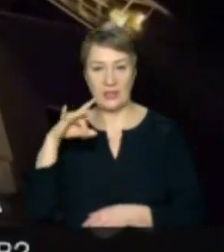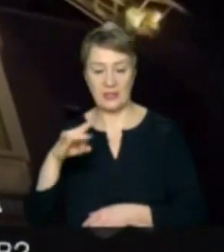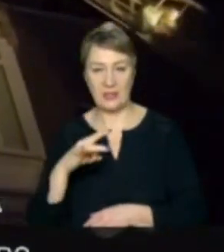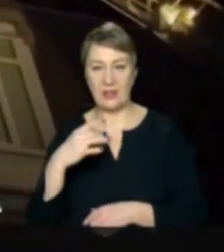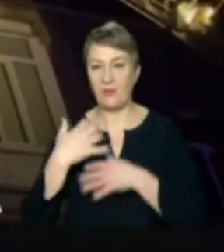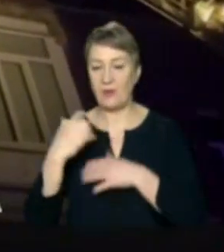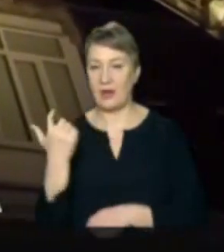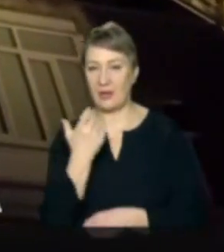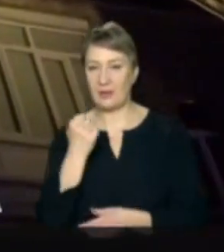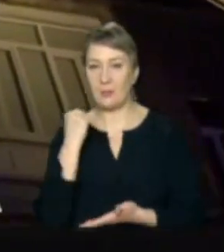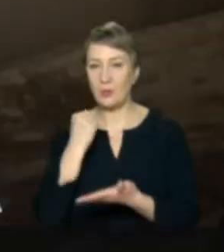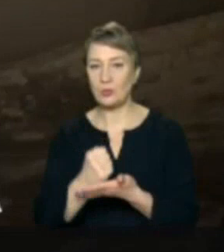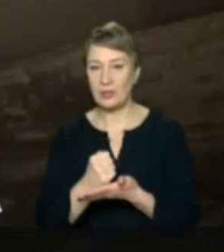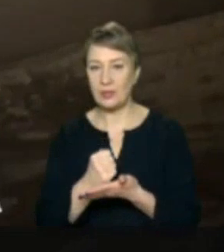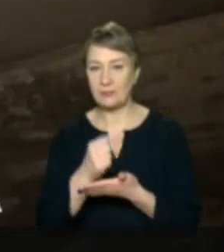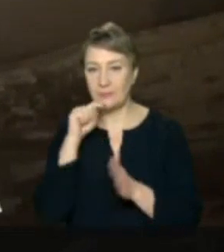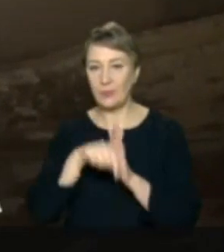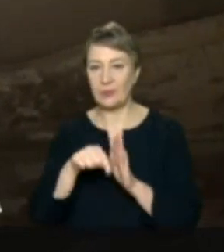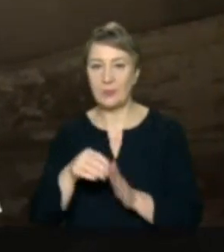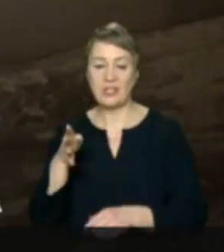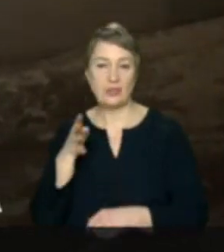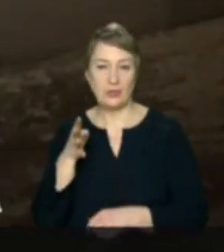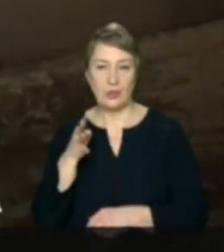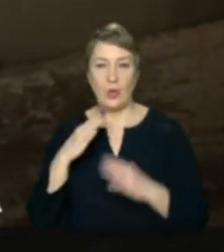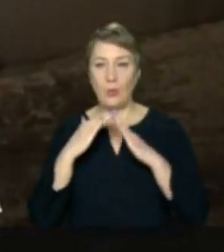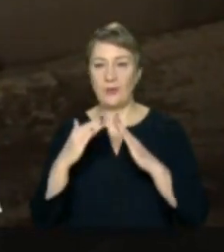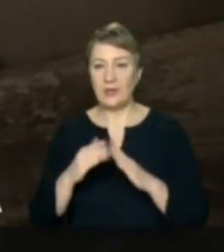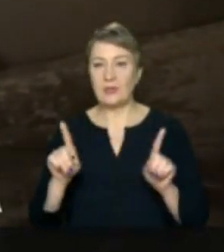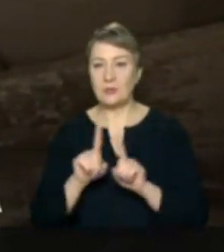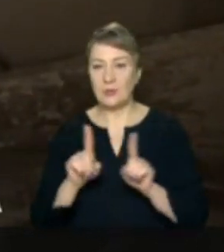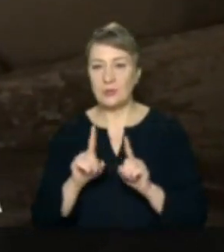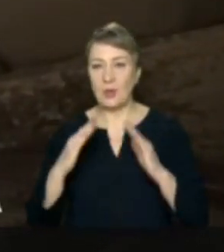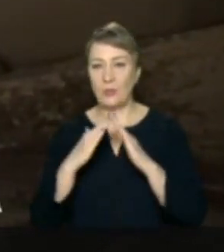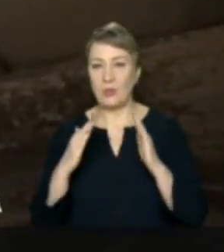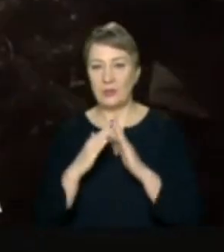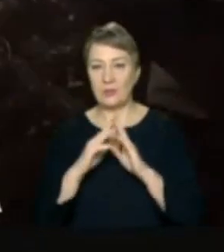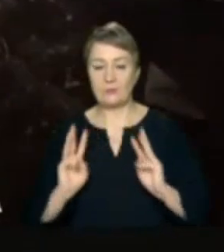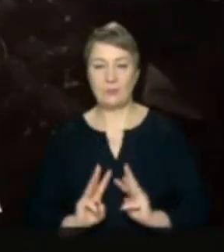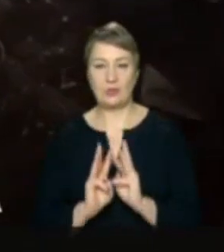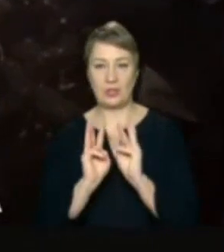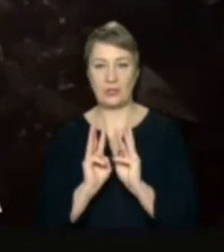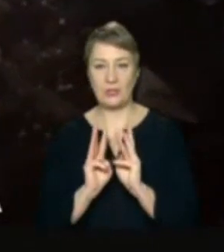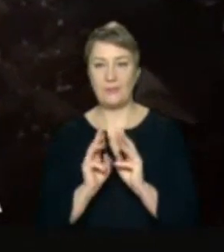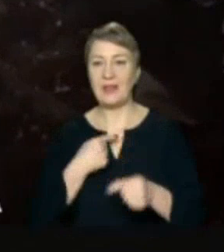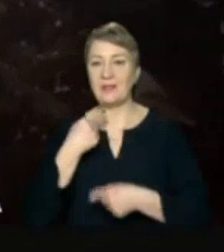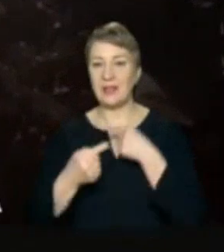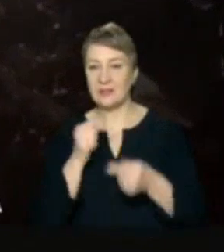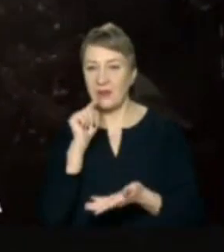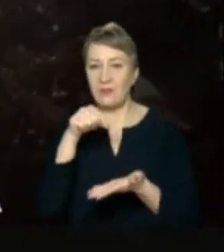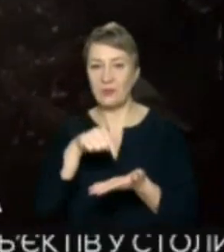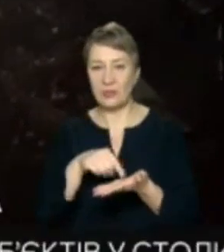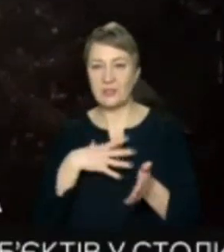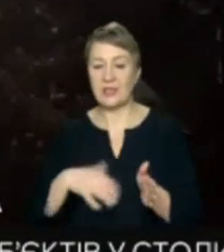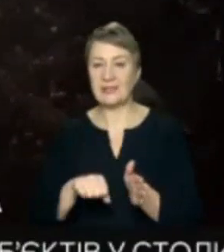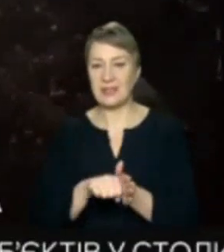під удар потрапила 4-поверхівка у київському районі міста, після чого будинок охопила пожежа. Внаслідок влучання загинула літня жінка,